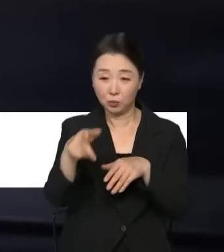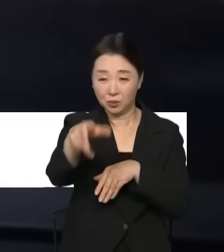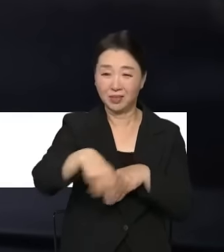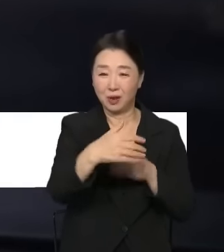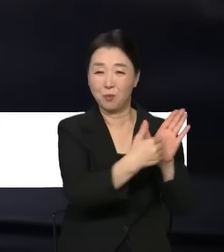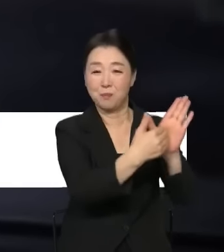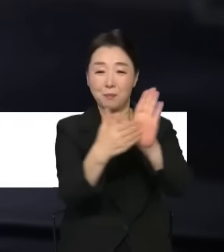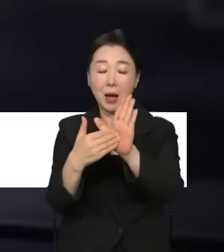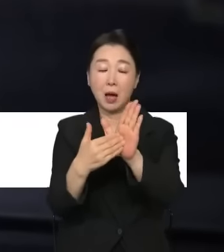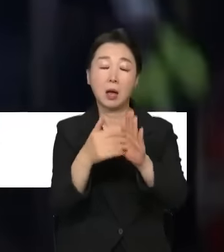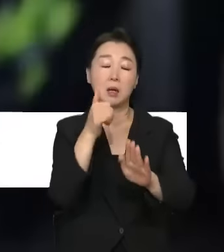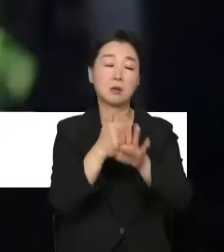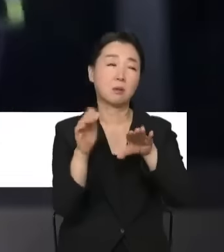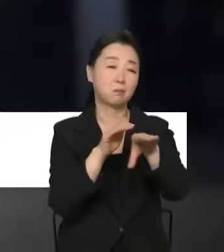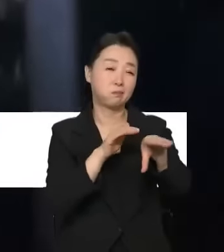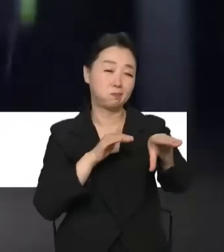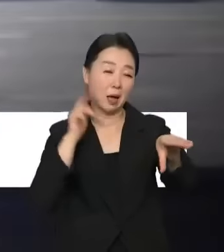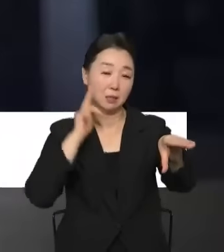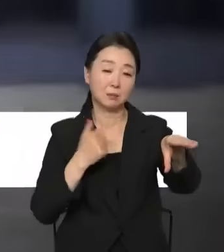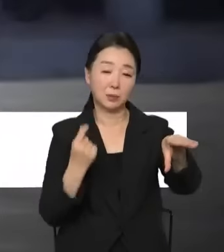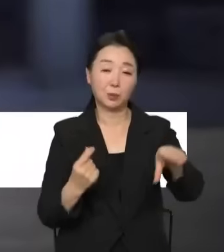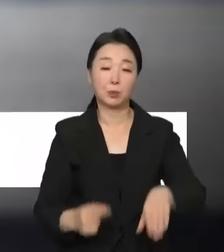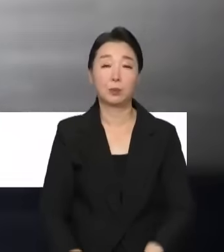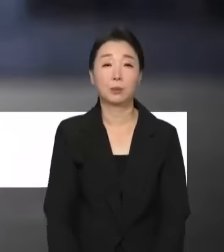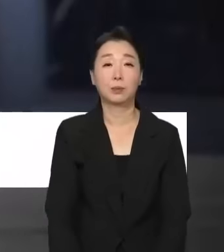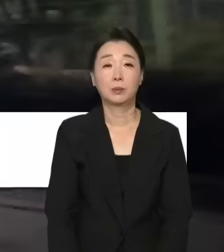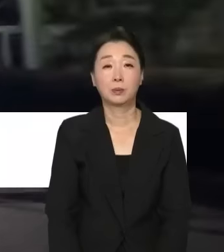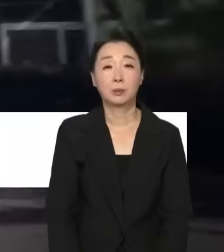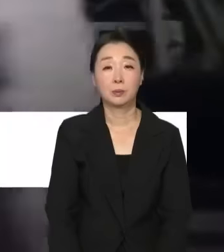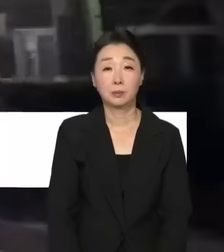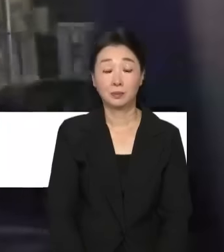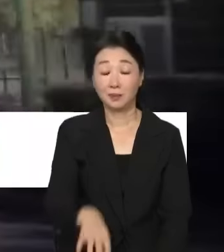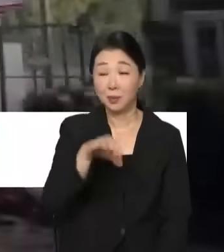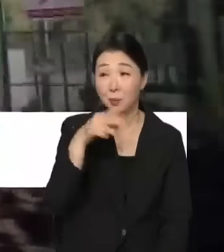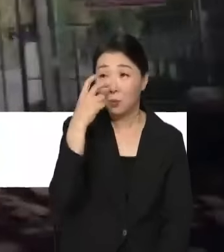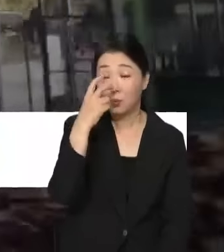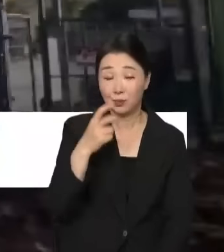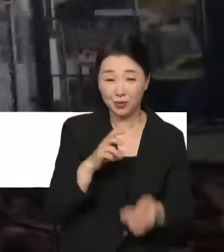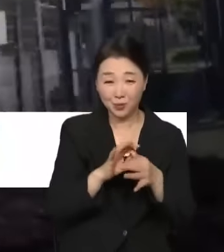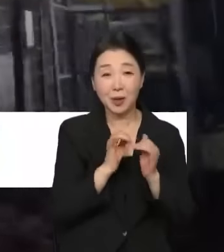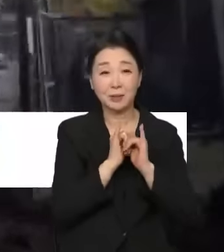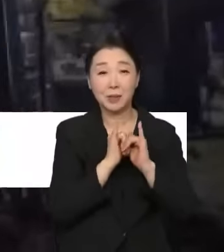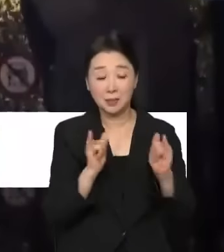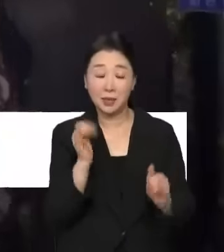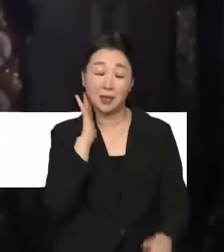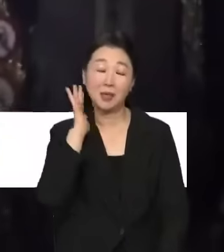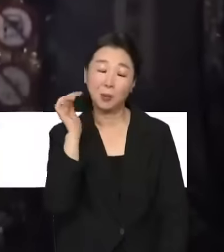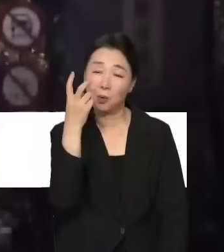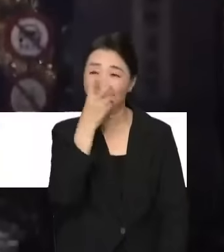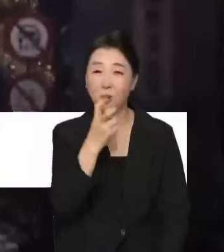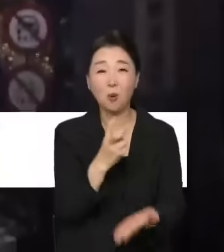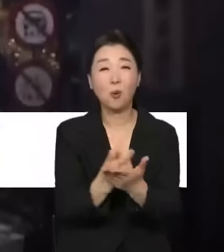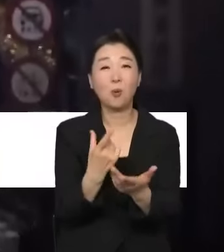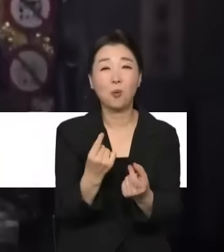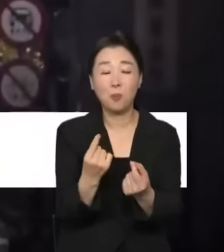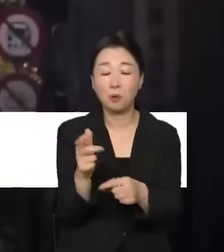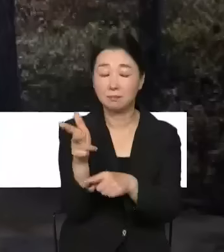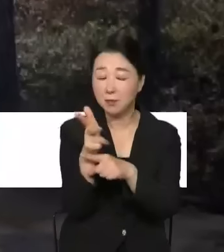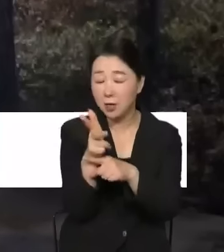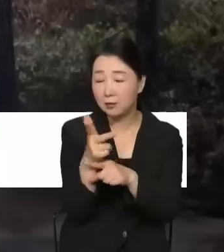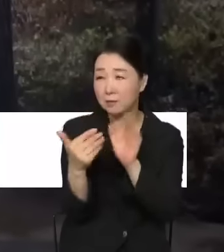체증이 빚어졌다고 노컷뉴스는 전했습니다. 당시 현장 관계자는 대통령 경호법을 언급하며 취재진의 접근을